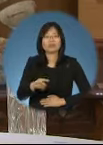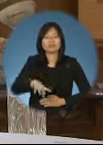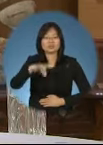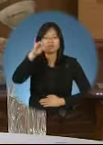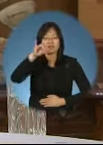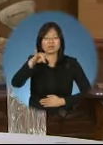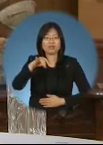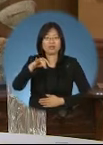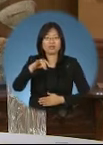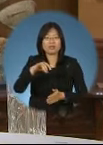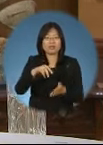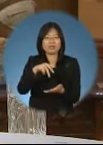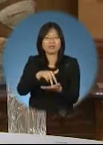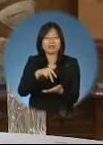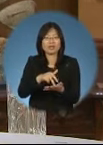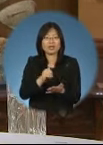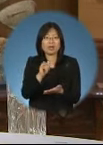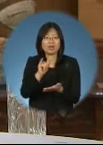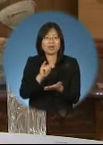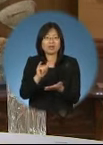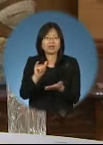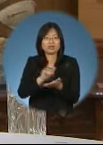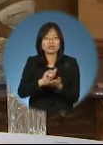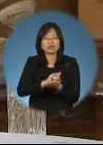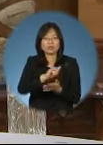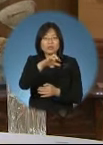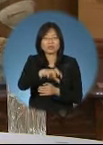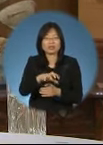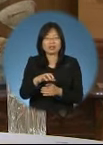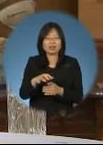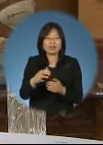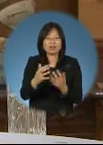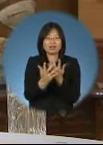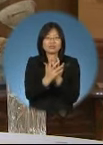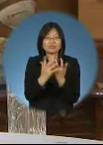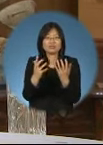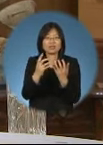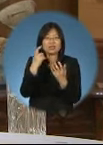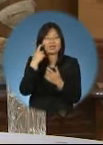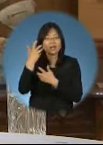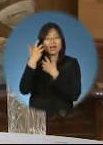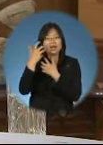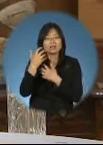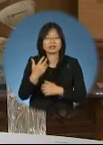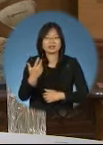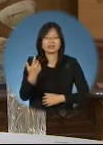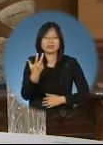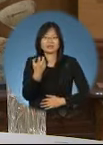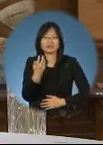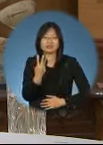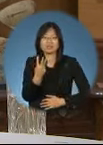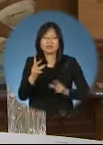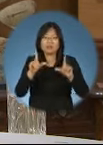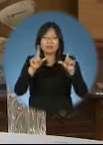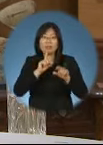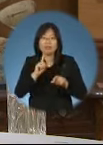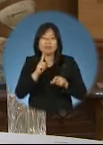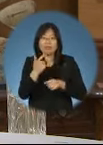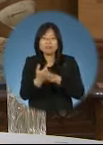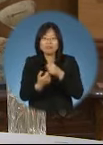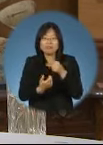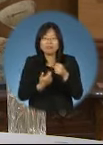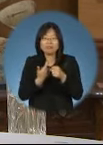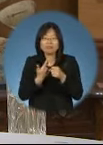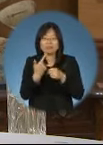무대 뉴욕에서 대중의 각광을 받은 게 73년? 네. 그래도 벌써 한 6, 7년의